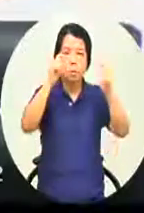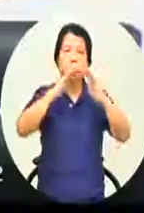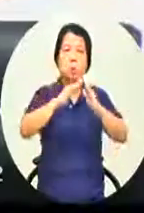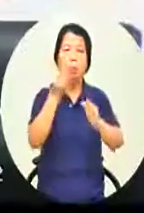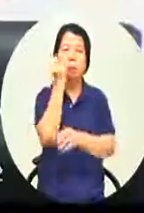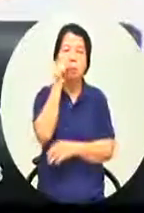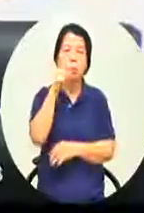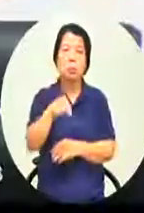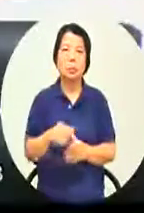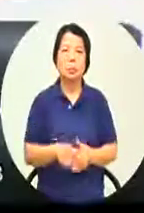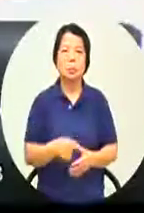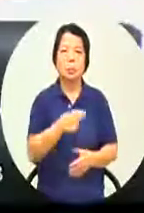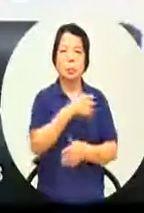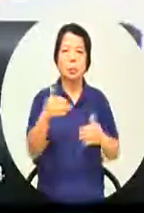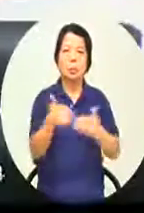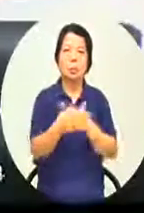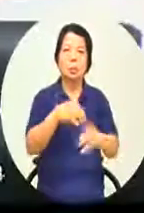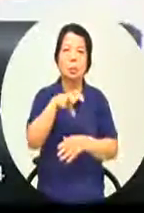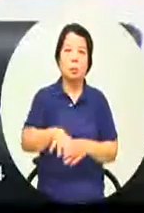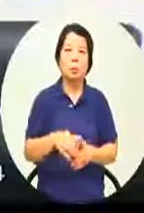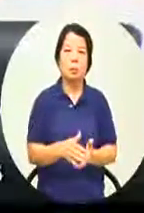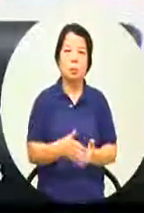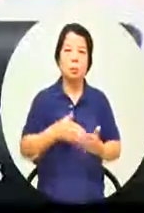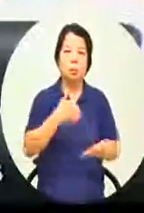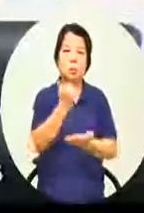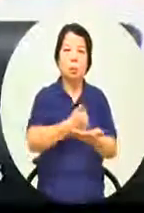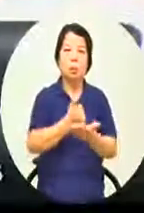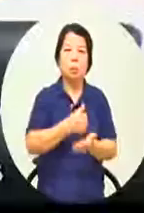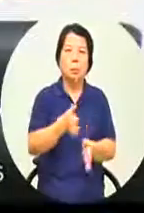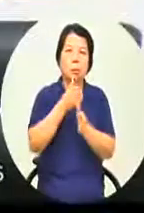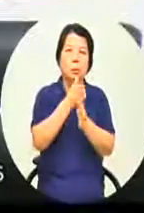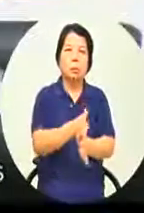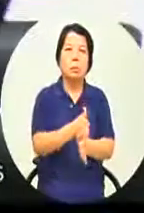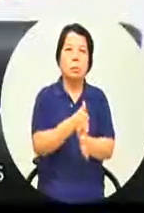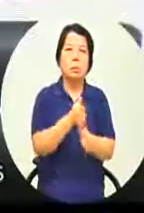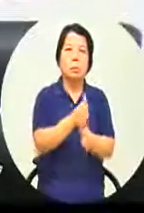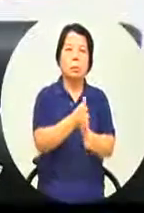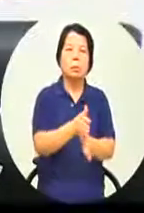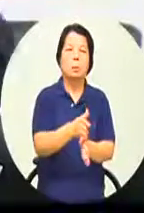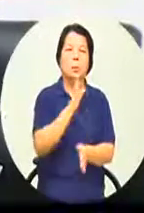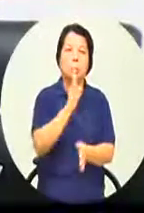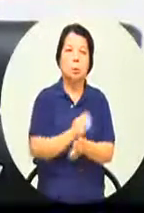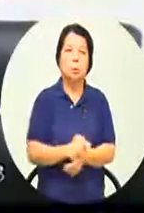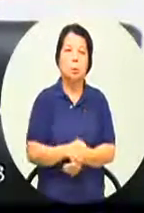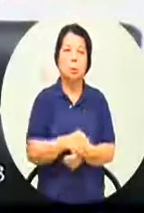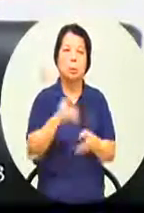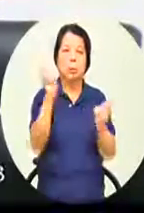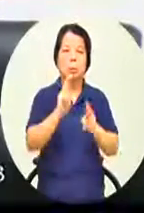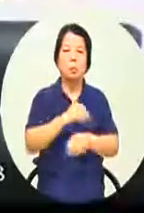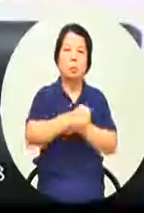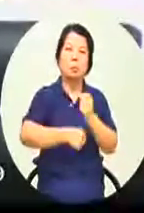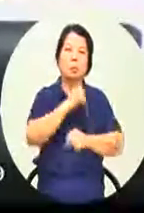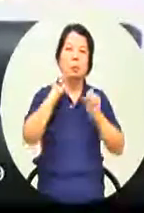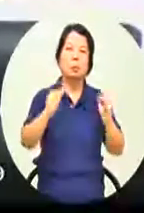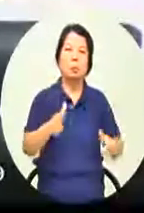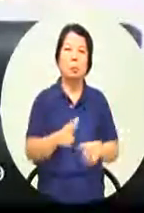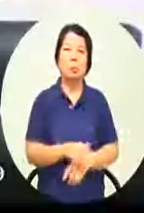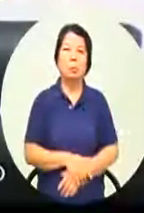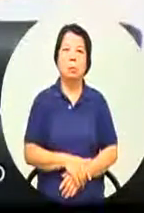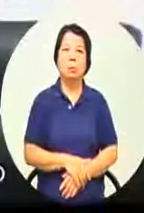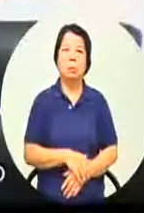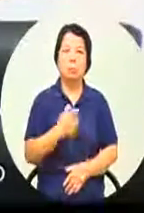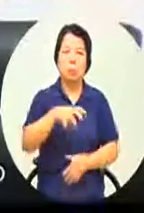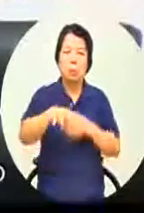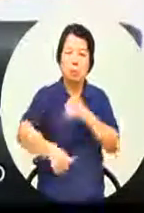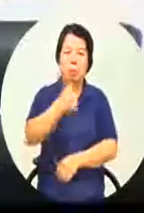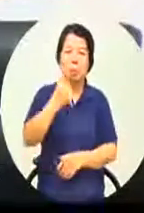呢我们的交通局引进的双层的这些观光巴士，它是电动车吗？也不是， 但局长可